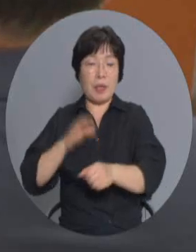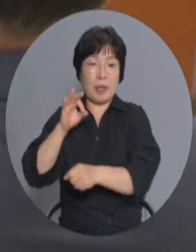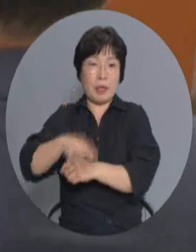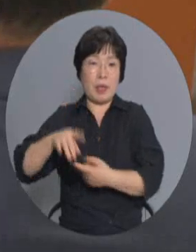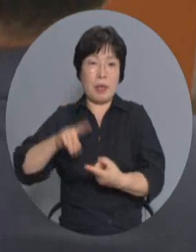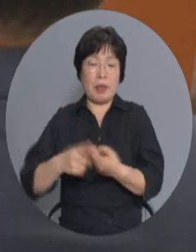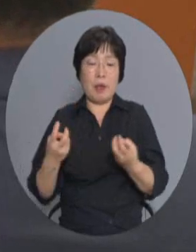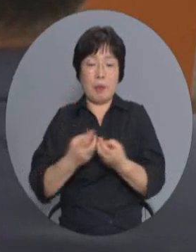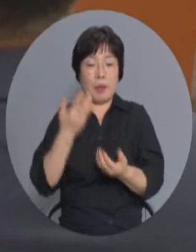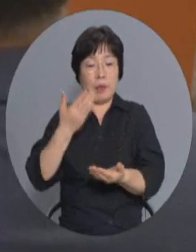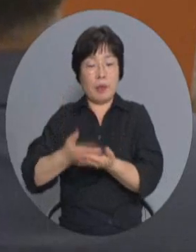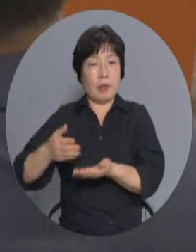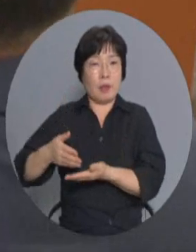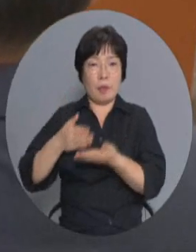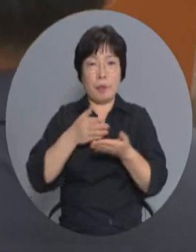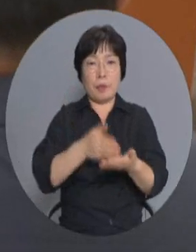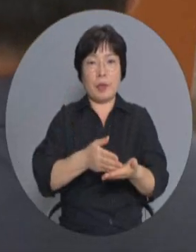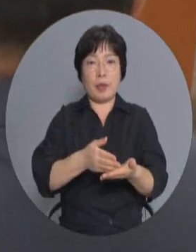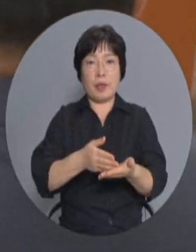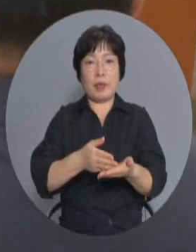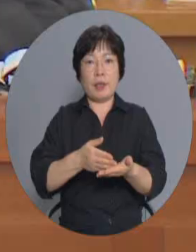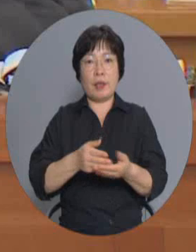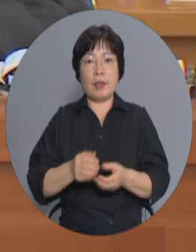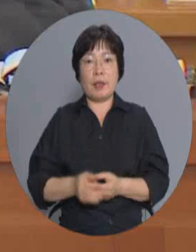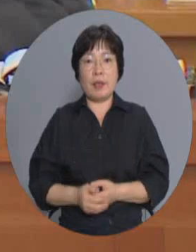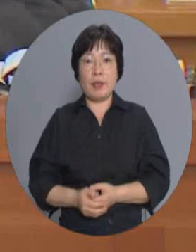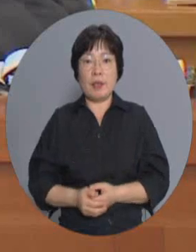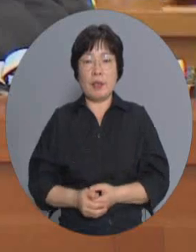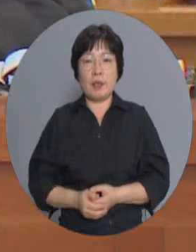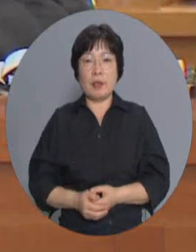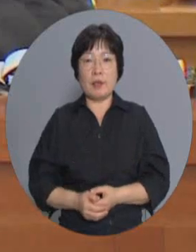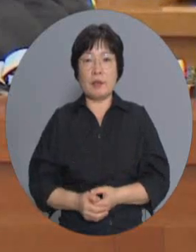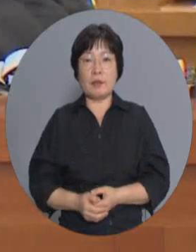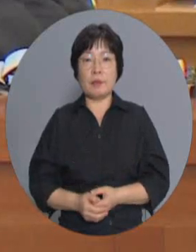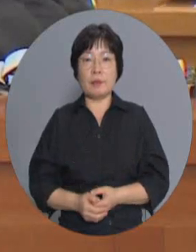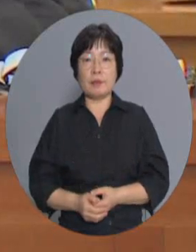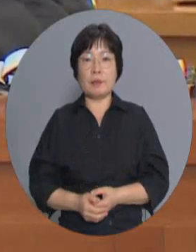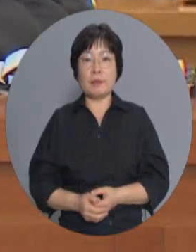구매하는 방안을 마련해달라고 해수부에 요구했습니다. MBC 뉴스 박종호입니다.